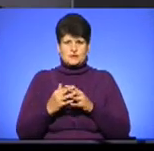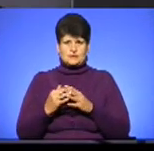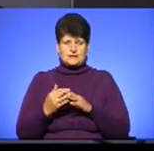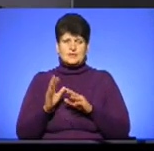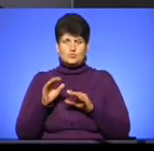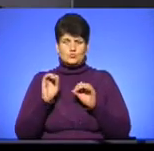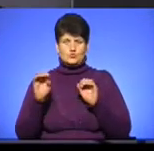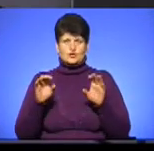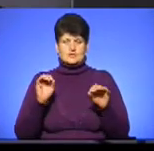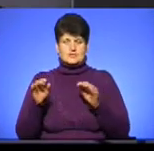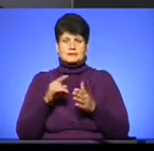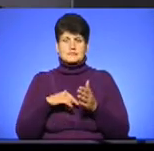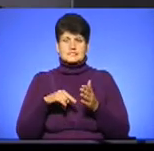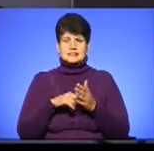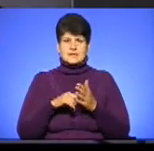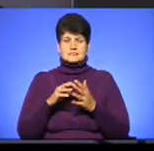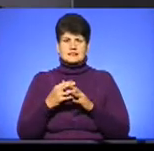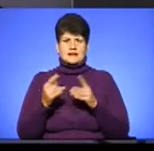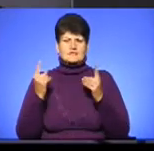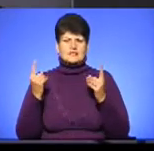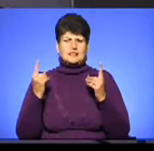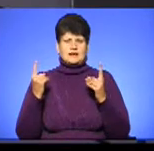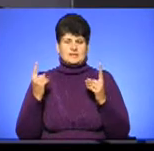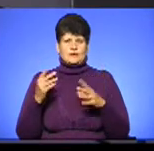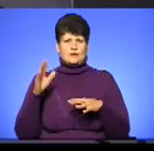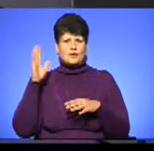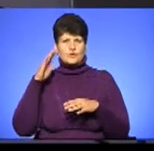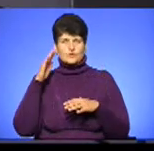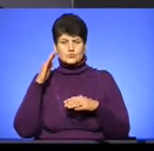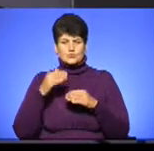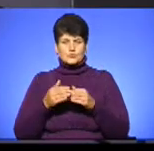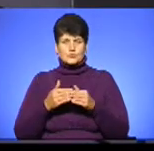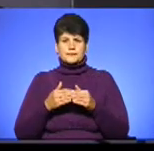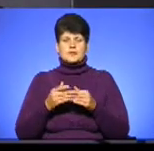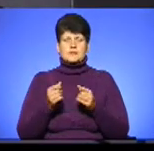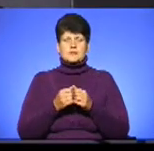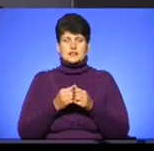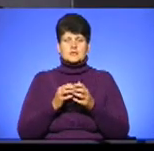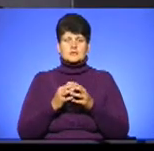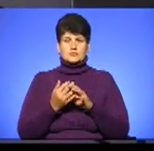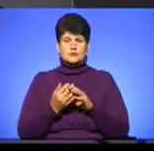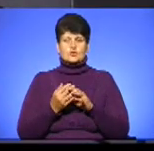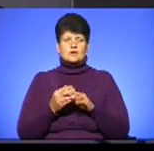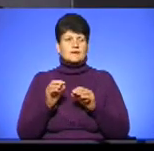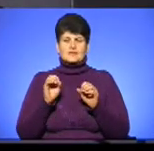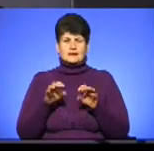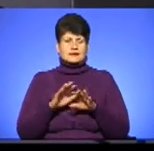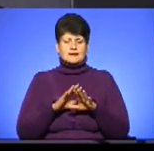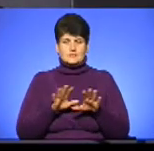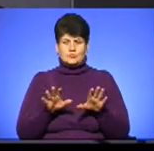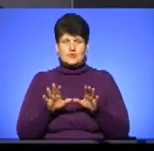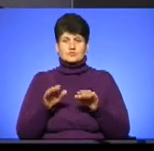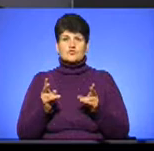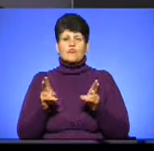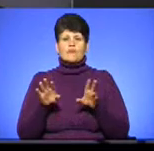буде розкидатися, над містами, над водоймами великими, ну і по можливості, якщо великий населений пункт, село там кидати не будуть. Проте, навіть якщо десь